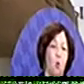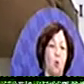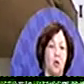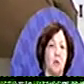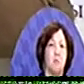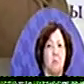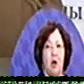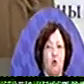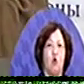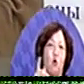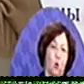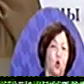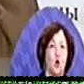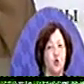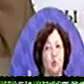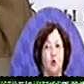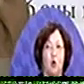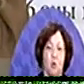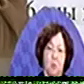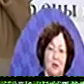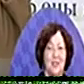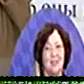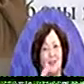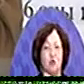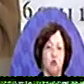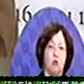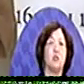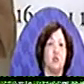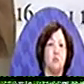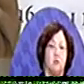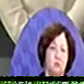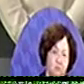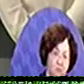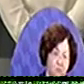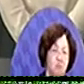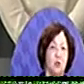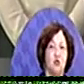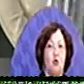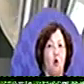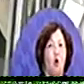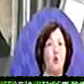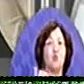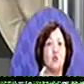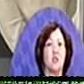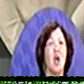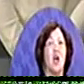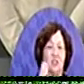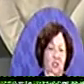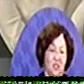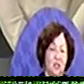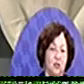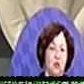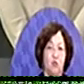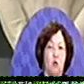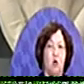хөгжим, тоног төхөөрөмжийн хангалт, засвар шинжилгээ хийхэд нь дэмжлэг үзүүлж ирсэн. Гоо зүйн дээд шагналынхаа хамрах цар хүрээг өргөжүүлж олон